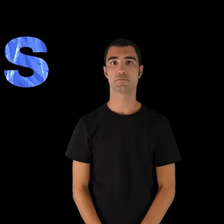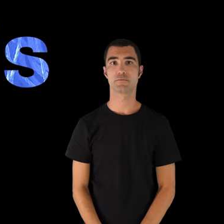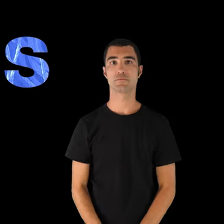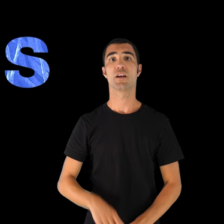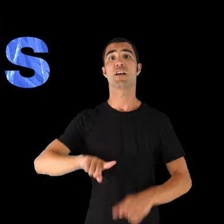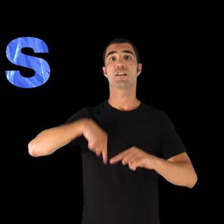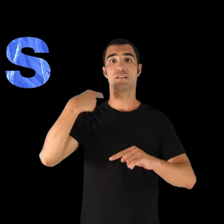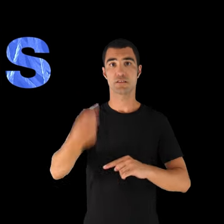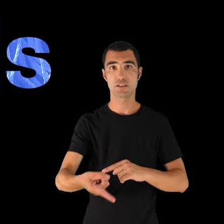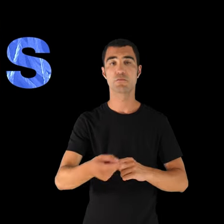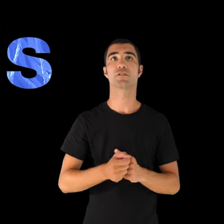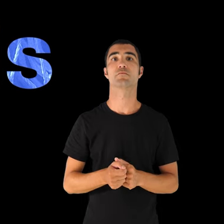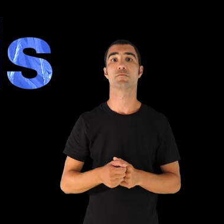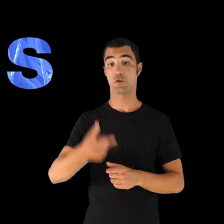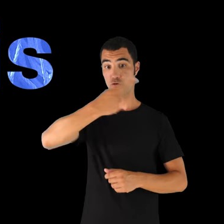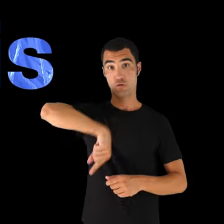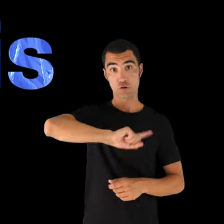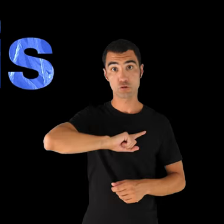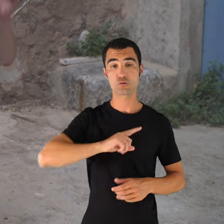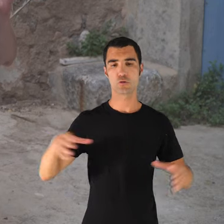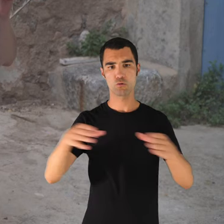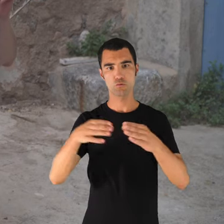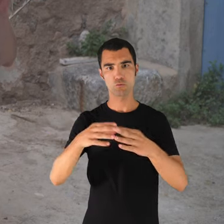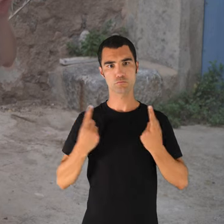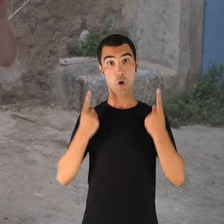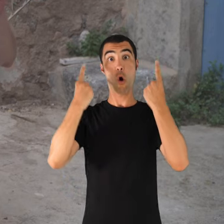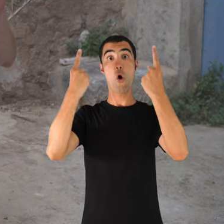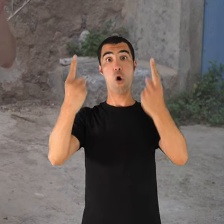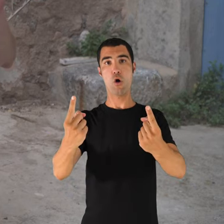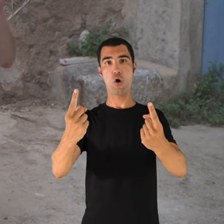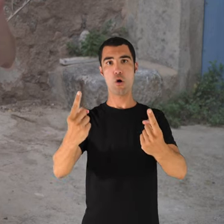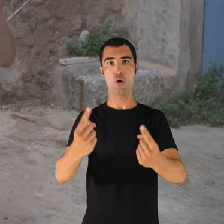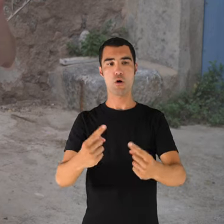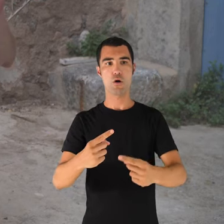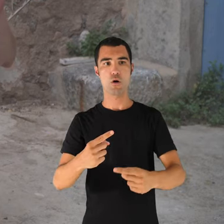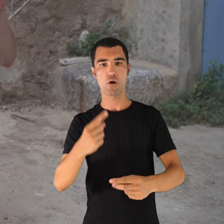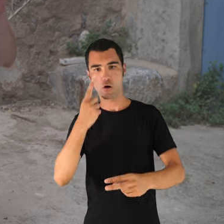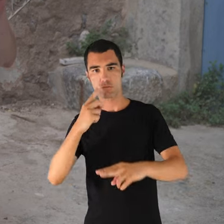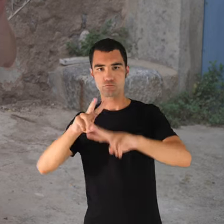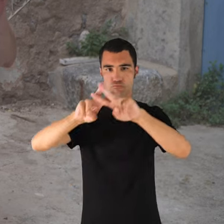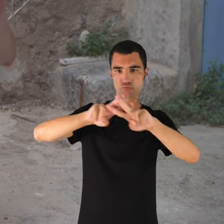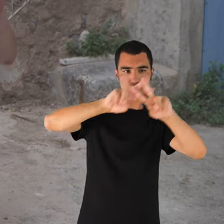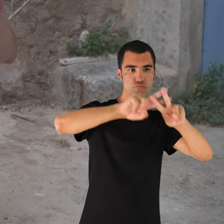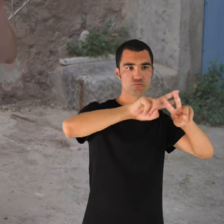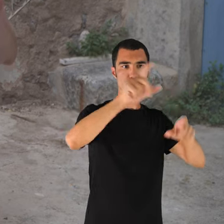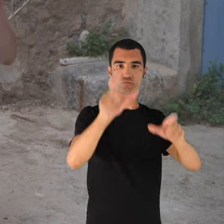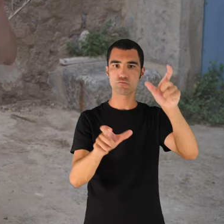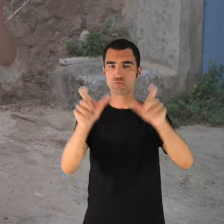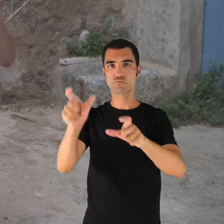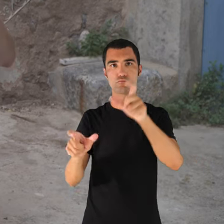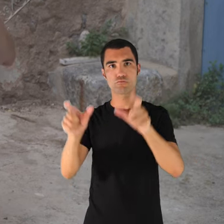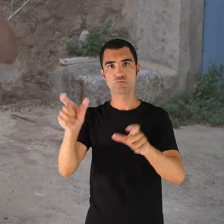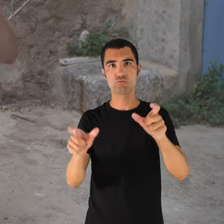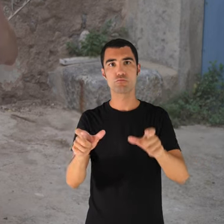Resulta que nosaltres vàrem ser el primer grup que vàrem examinar la gent. Que no vàrem ser no, el primer que vàrem